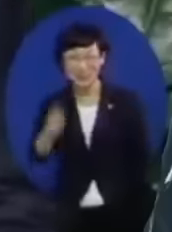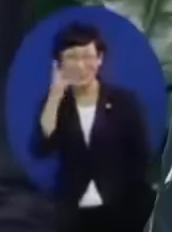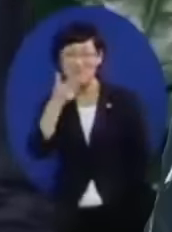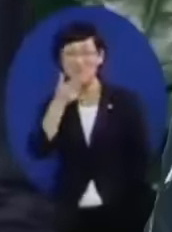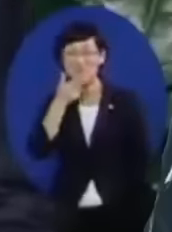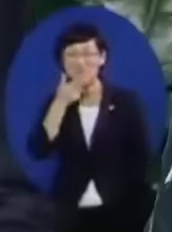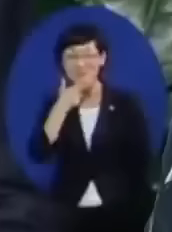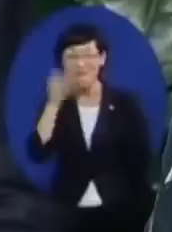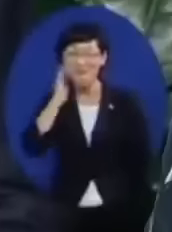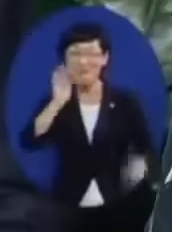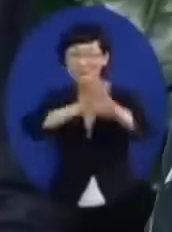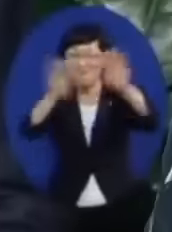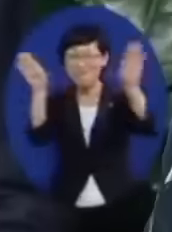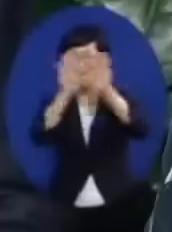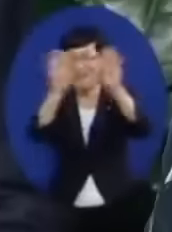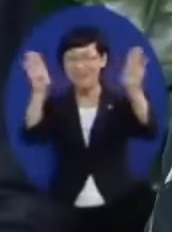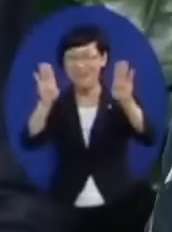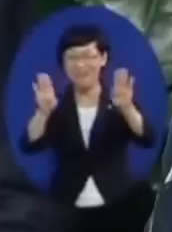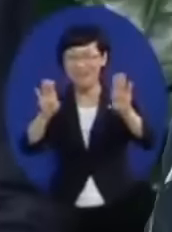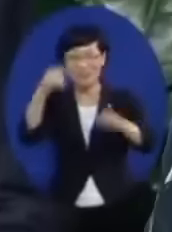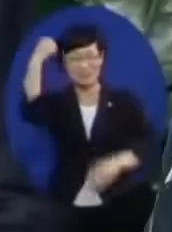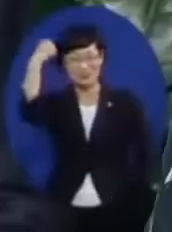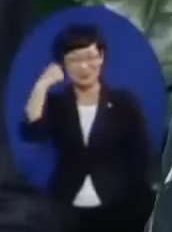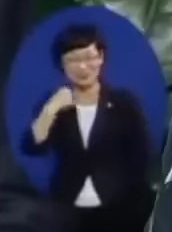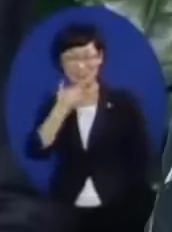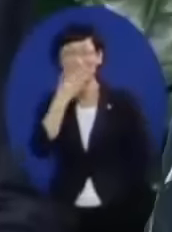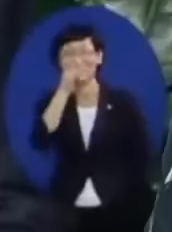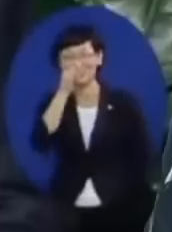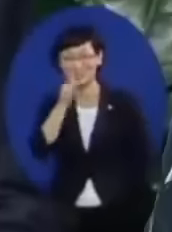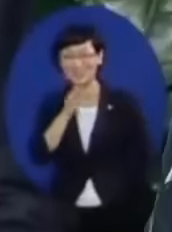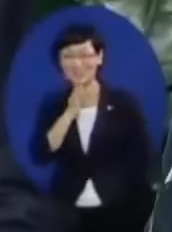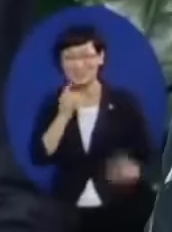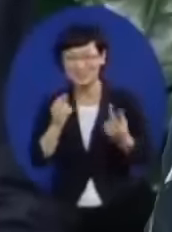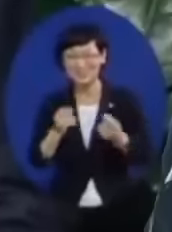틀림없이 하늘 문이 열려 있는 것을 느낄 수는 있습니다.